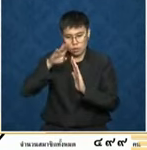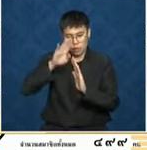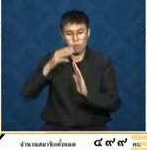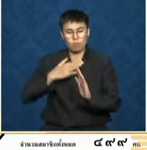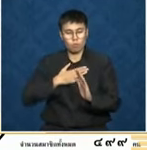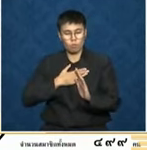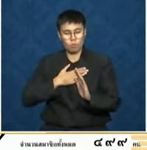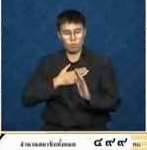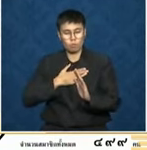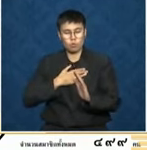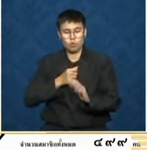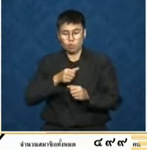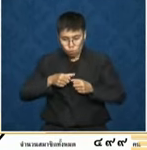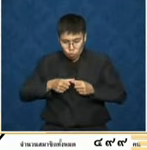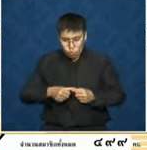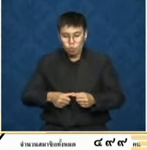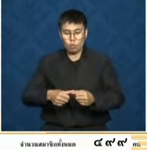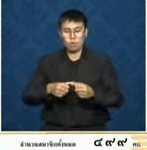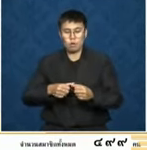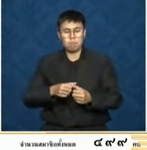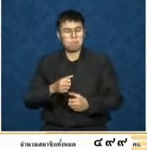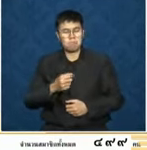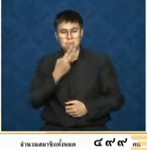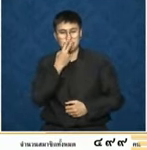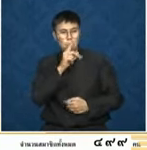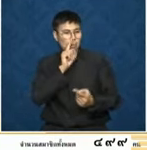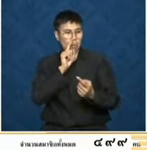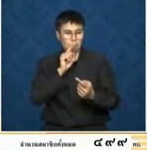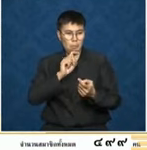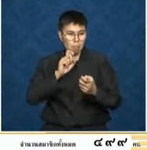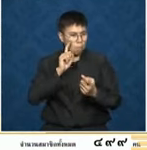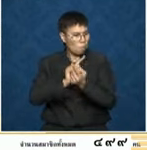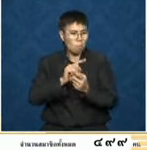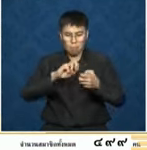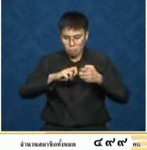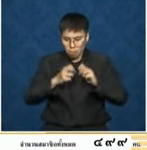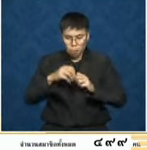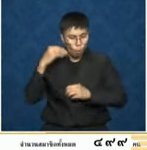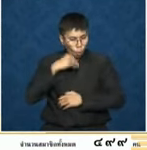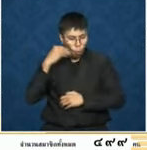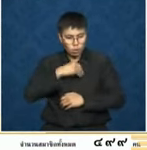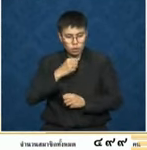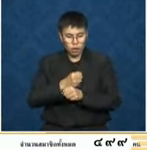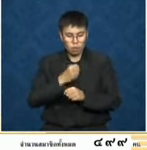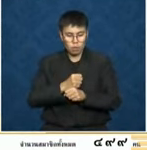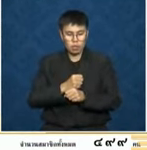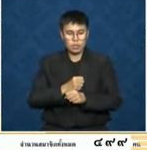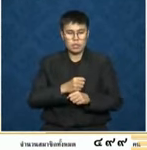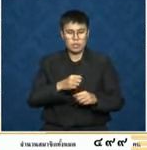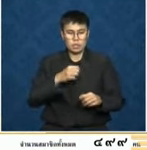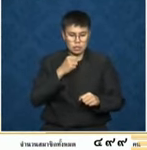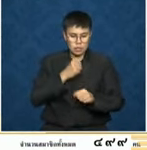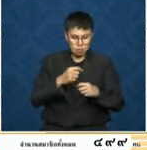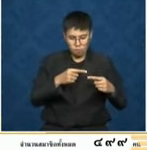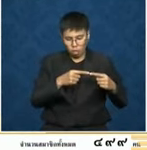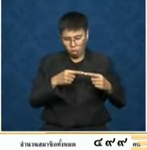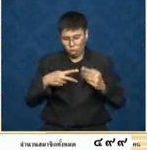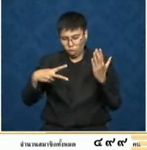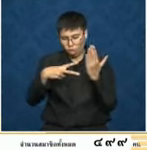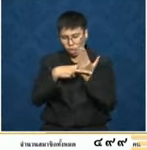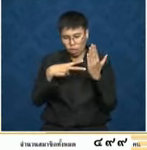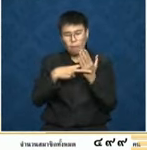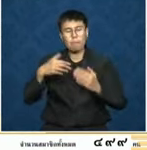ผัสมาตลอดชีวิตนะครับท่านประธานก็จะเจอปัญหาเรื่องนี้ทำให้ประสิทธิภาพทำให้การดำเนินงานเนี่ยมีปัญหาบางพื้นที่